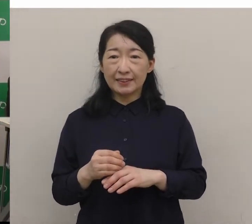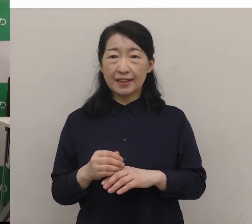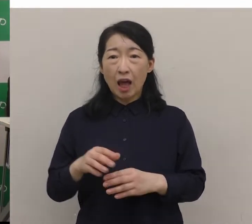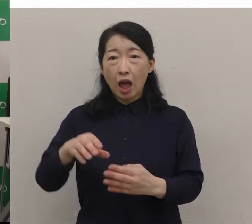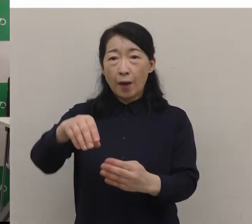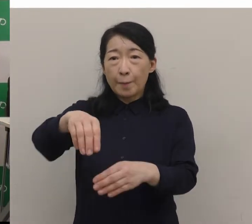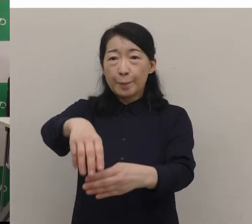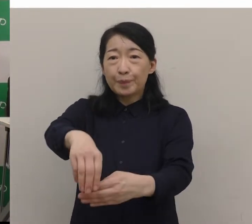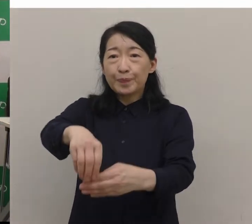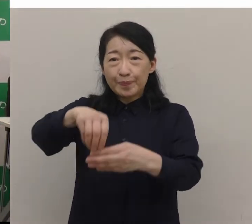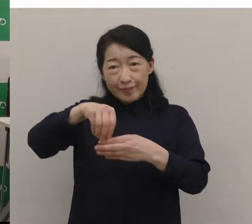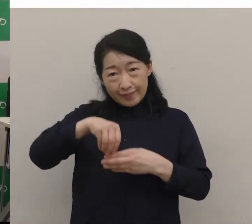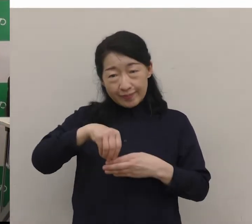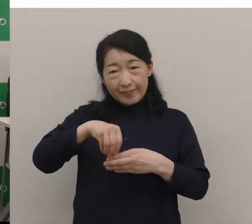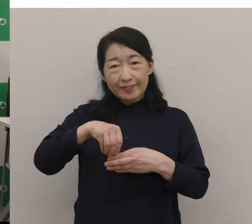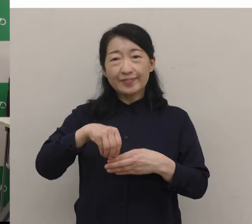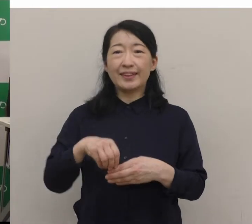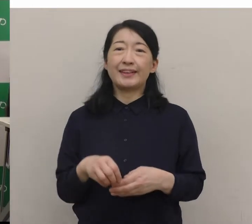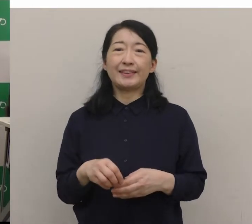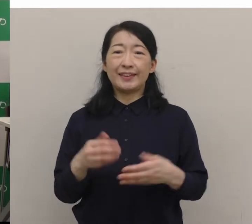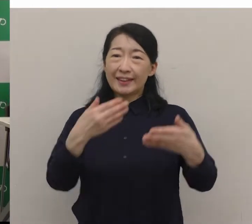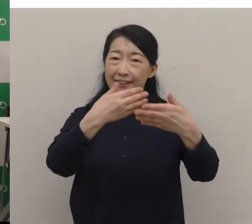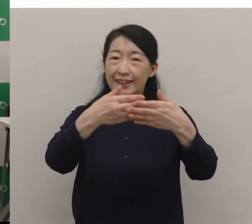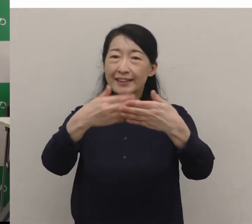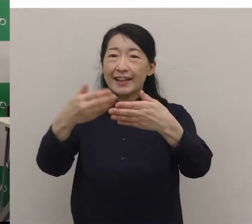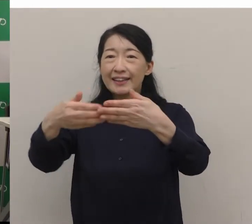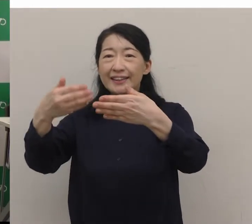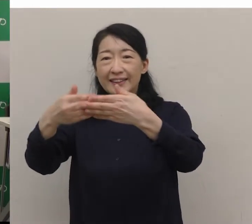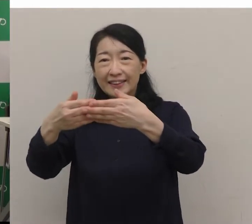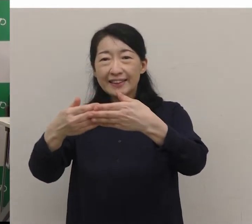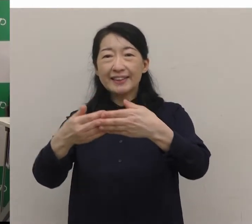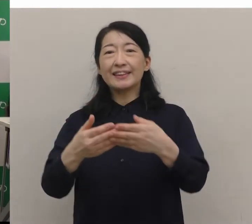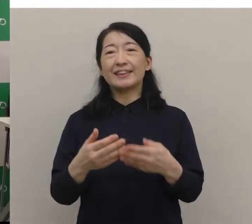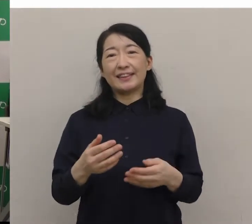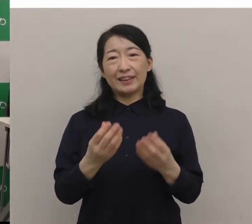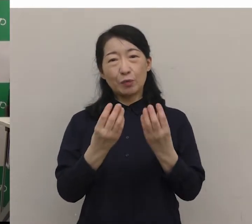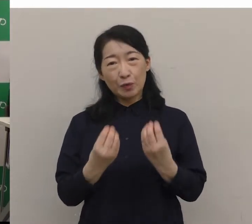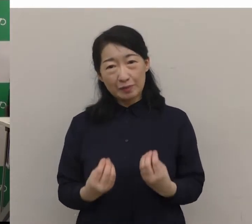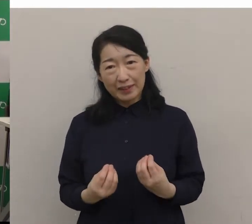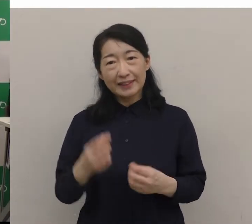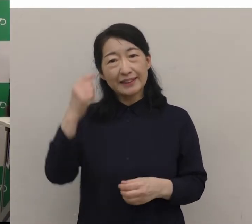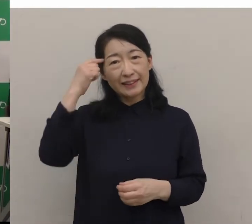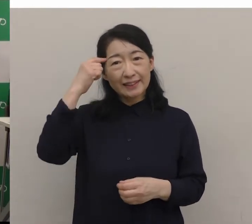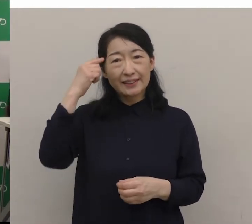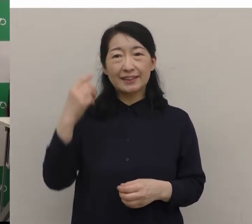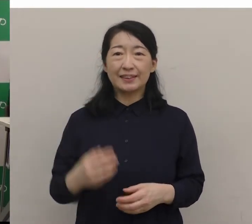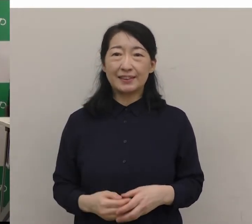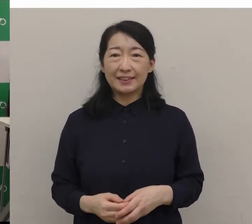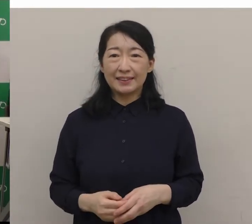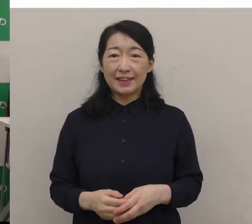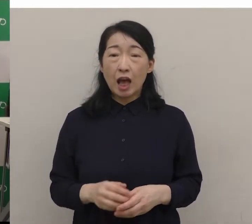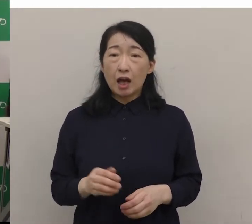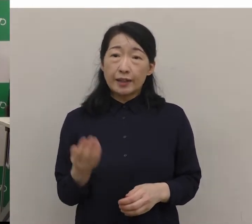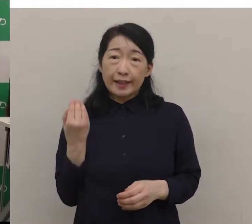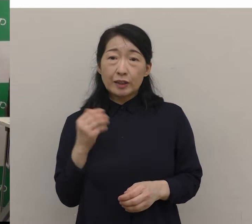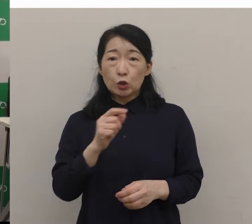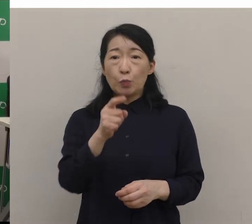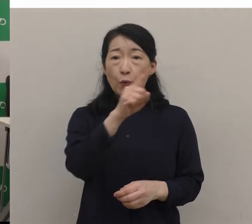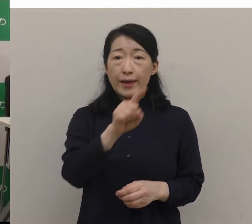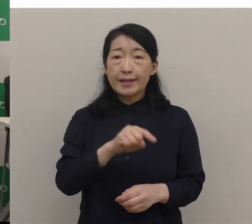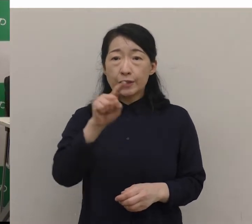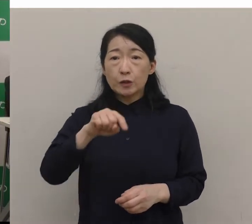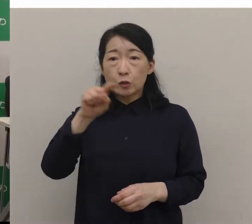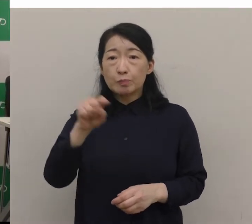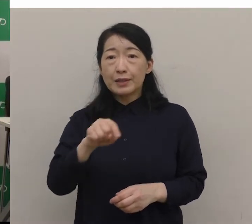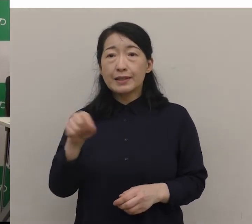手に取ってもらえるデザインかなというふうに思います。先ほども SBS のカメラマンの方と話した